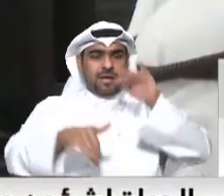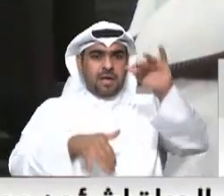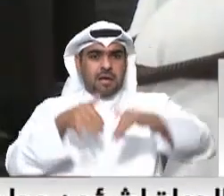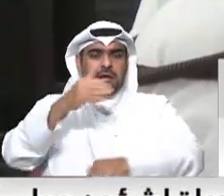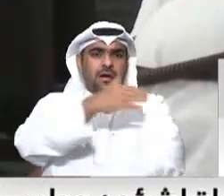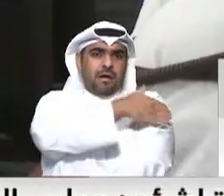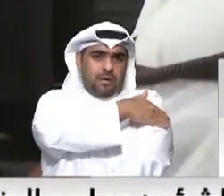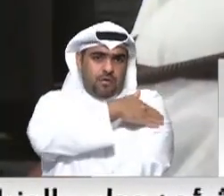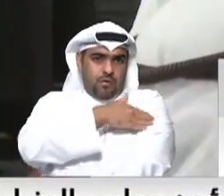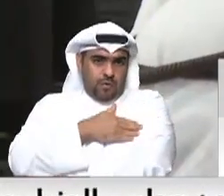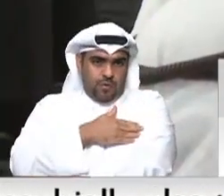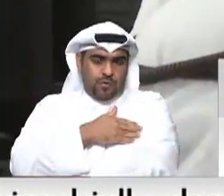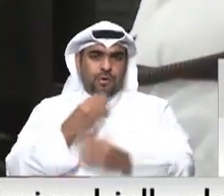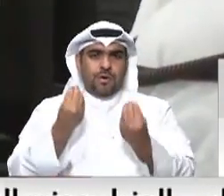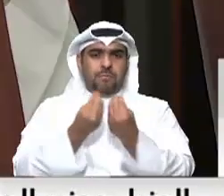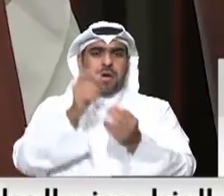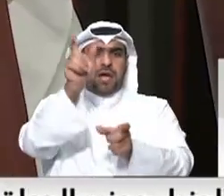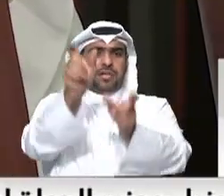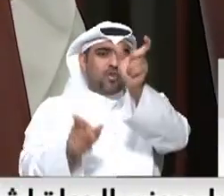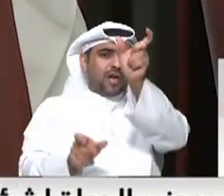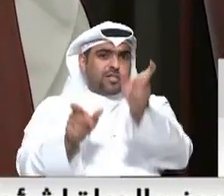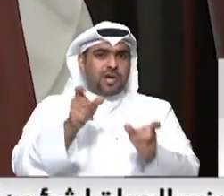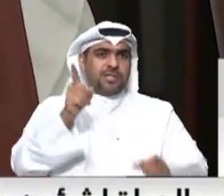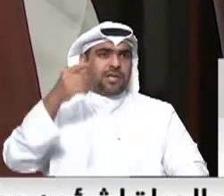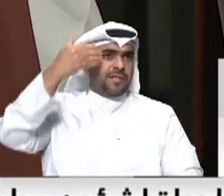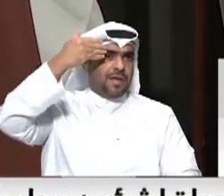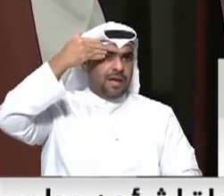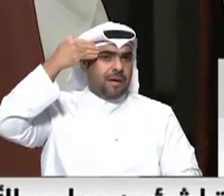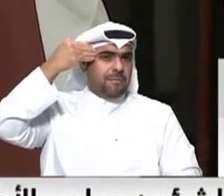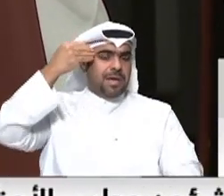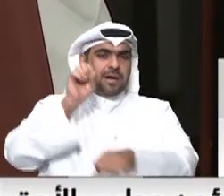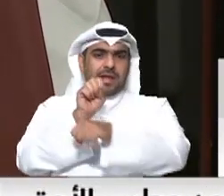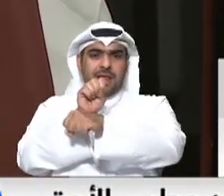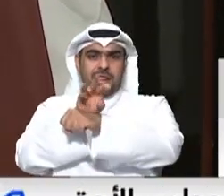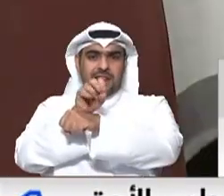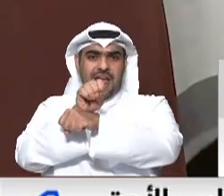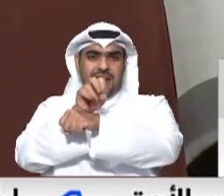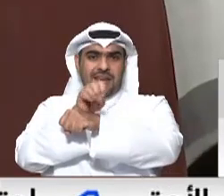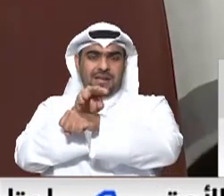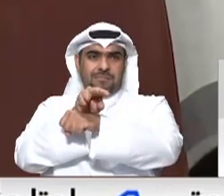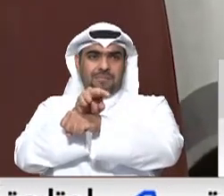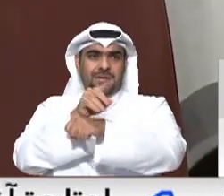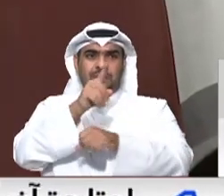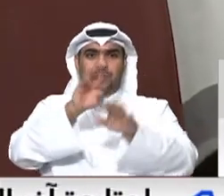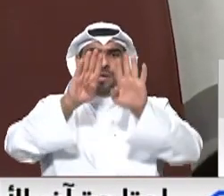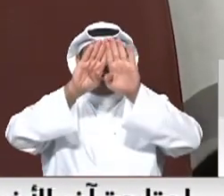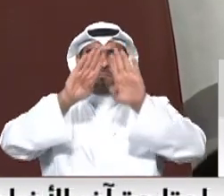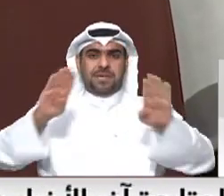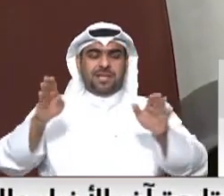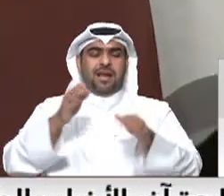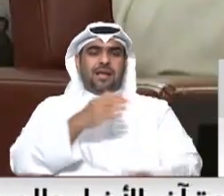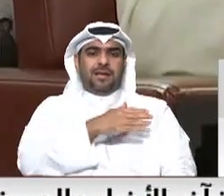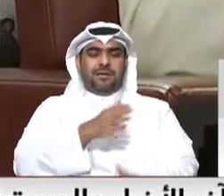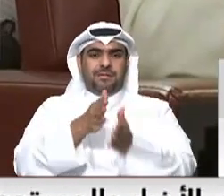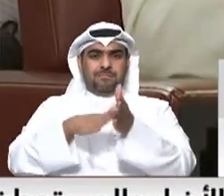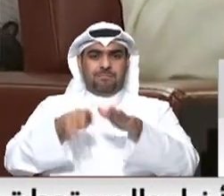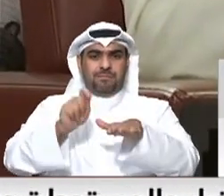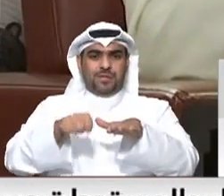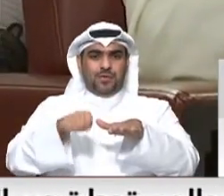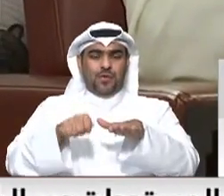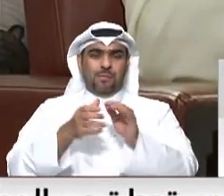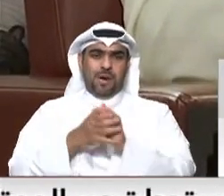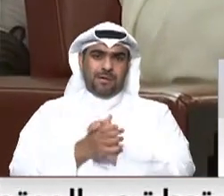مجلس الامه ونخبه من المهتمين بالشان التعليمي والتربوي على مسرح مجلس الامه نقاش